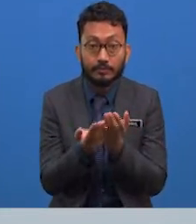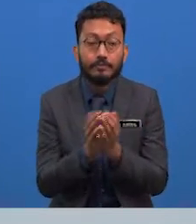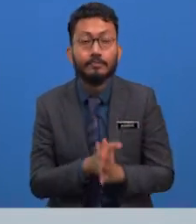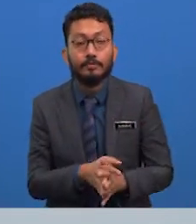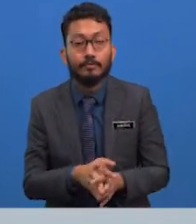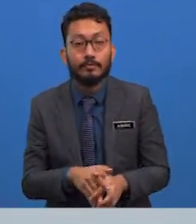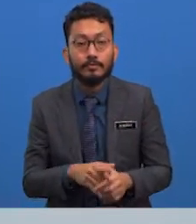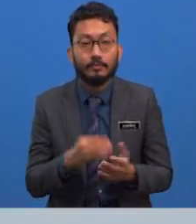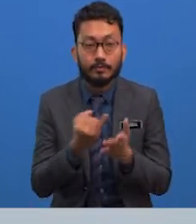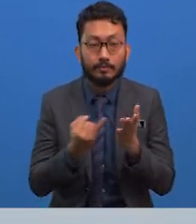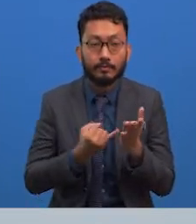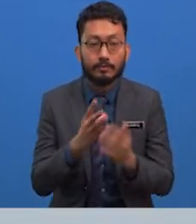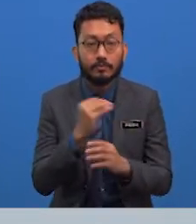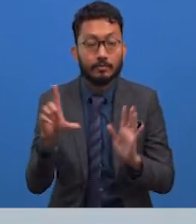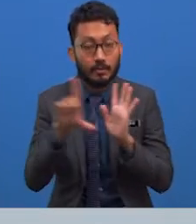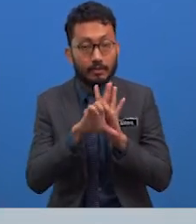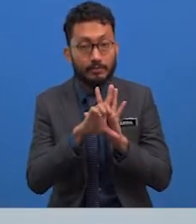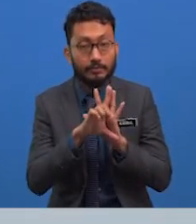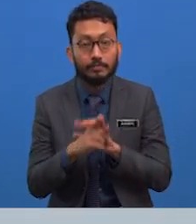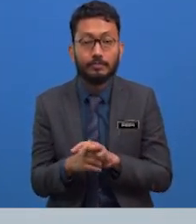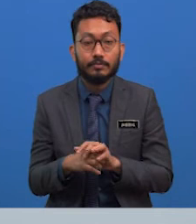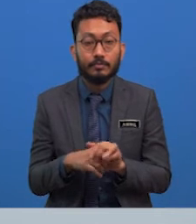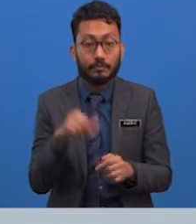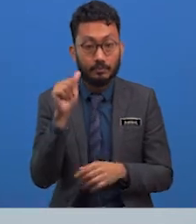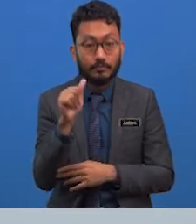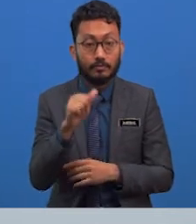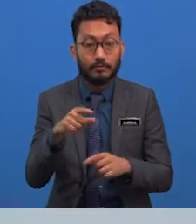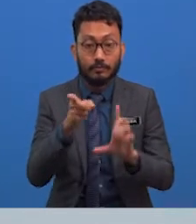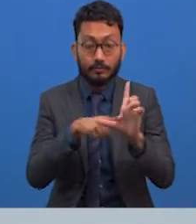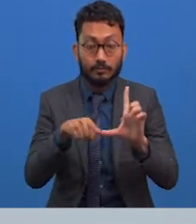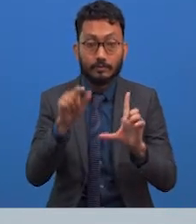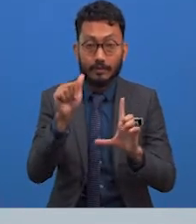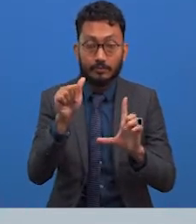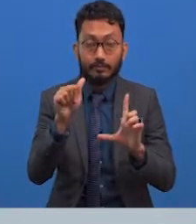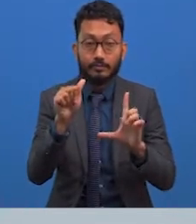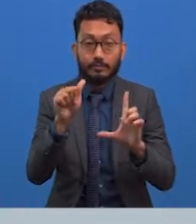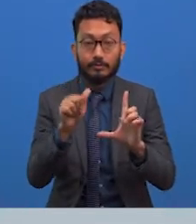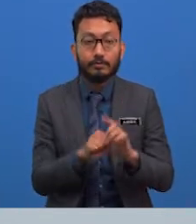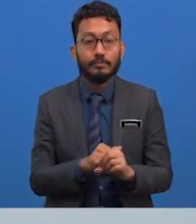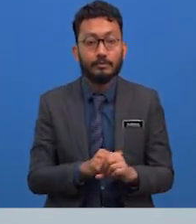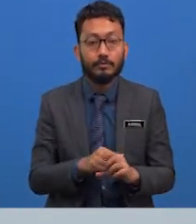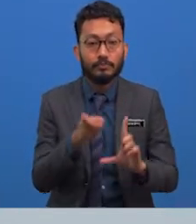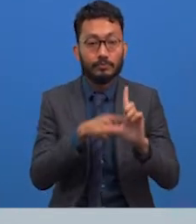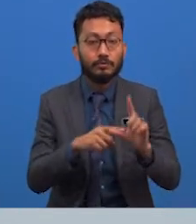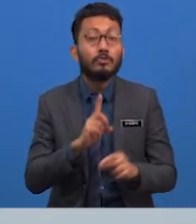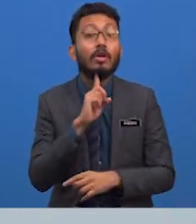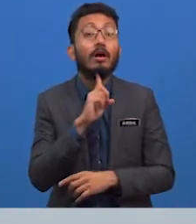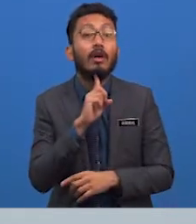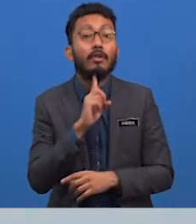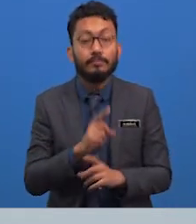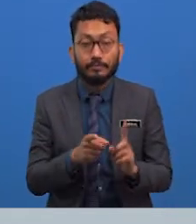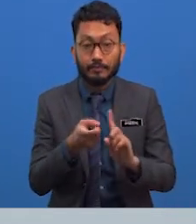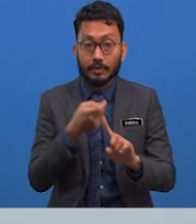dengan melukis dan melabelkan A, sudut A yang mewakili sudut dongak burung itu dari